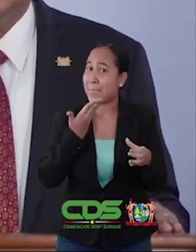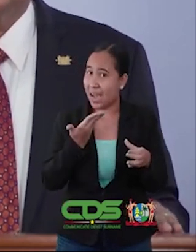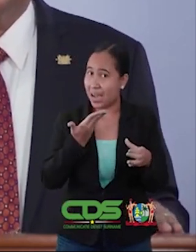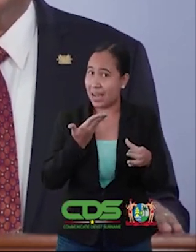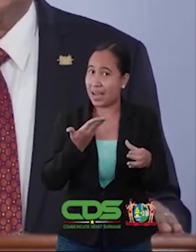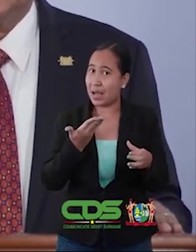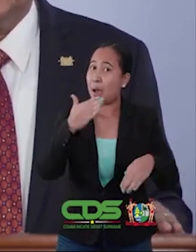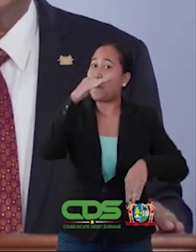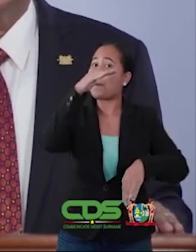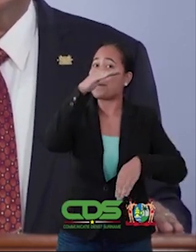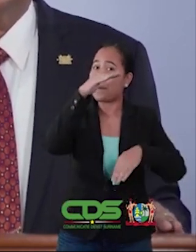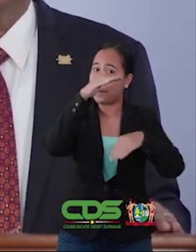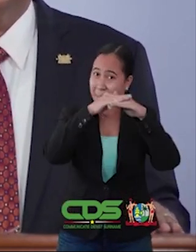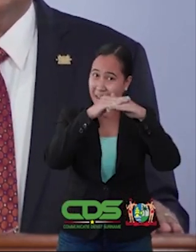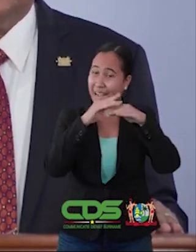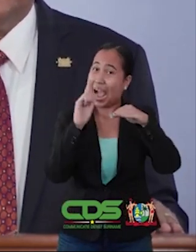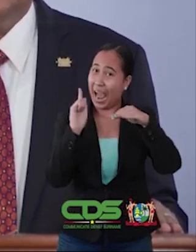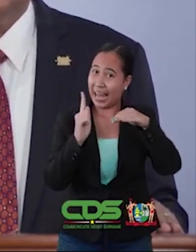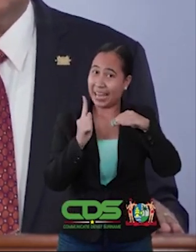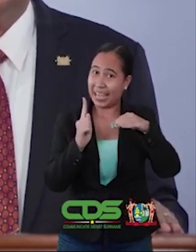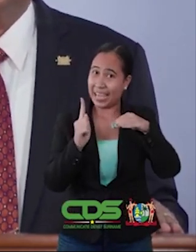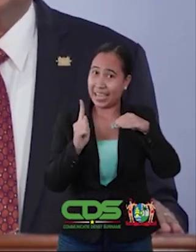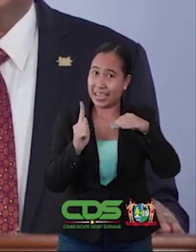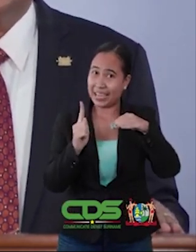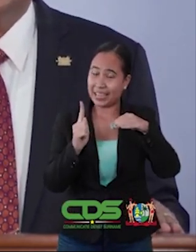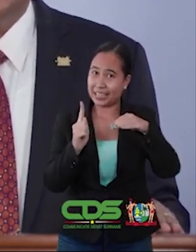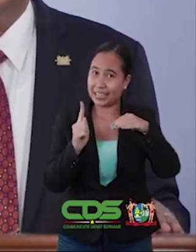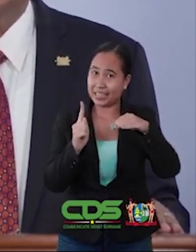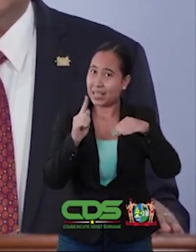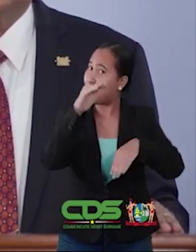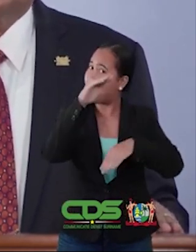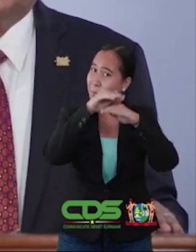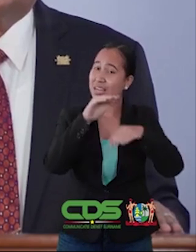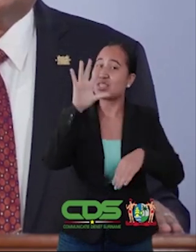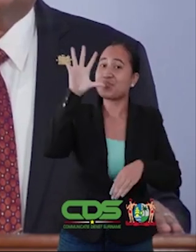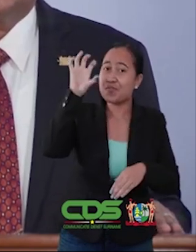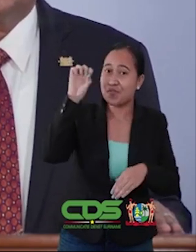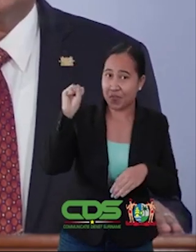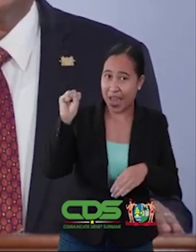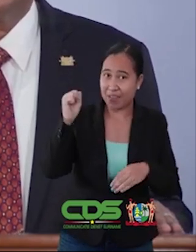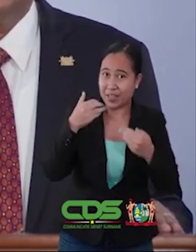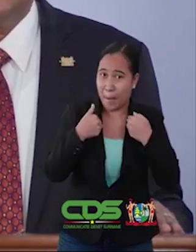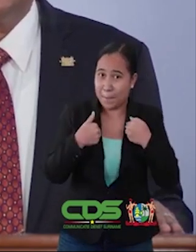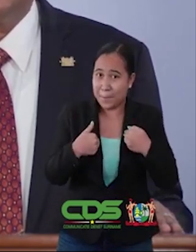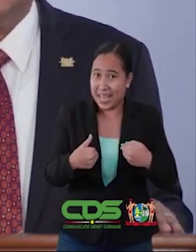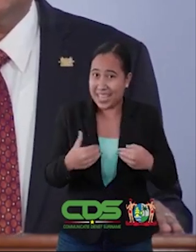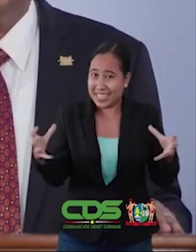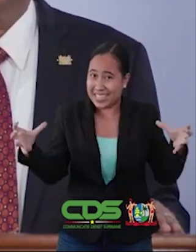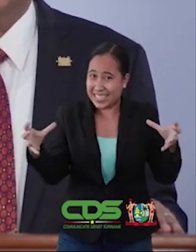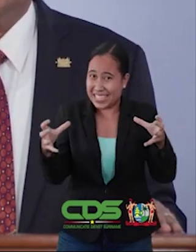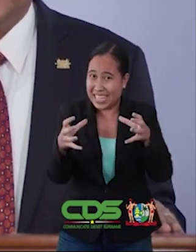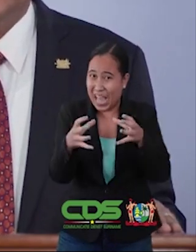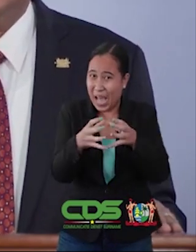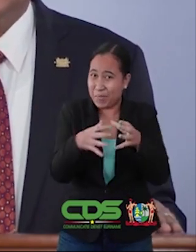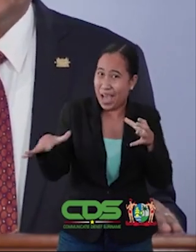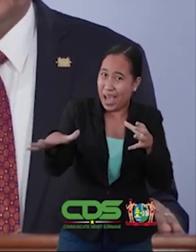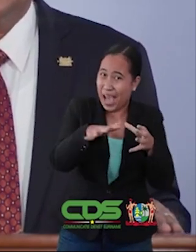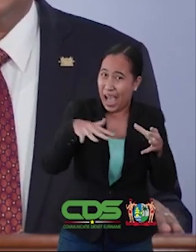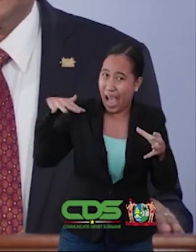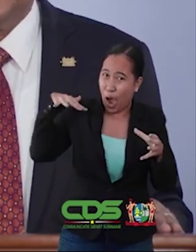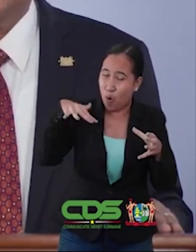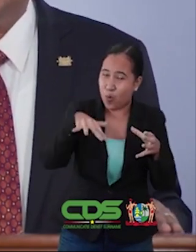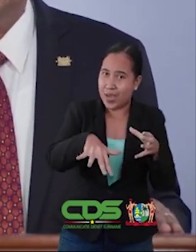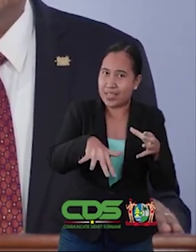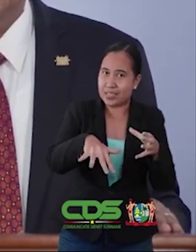toegestaan uitsluitend indien en voor zover niet meer dan 50 personen tegelijkertijd ter plaatse